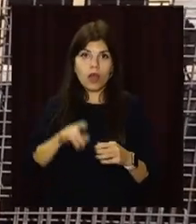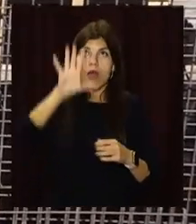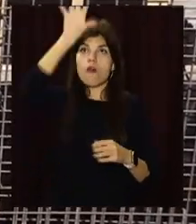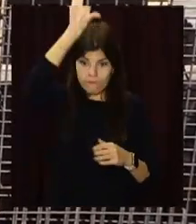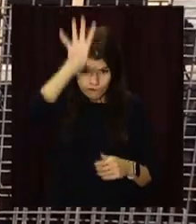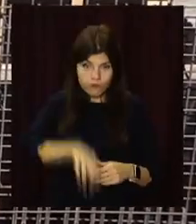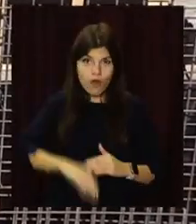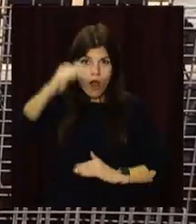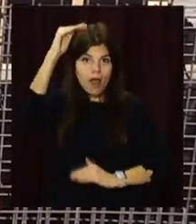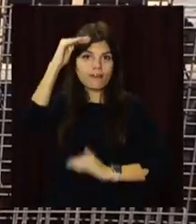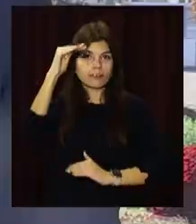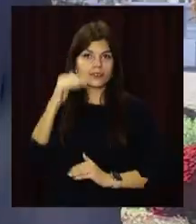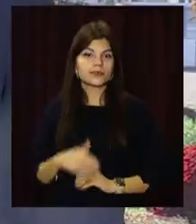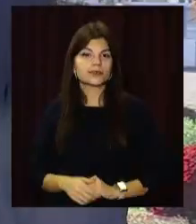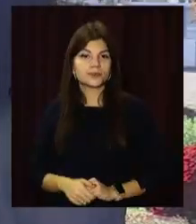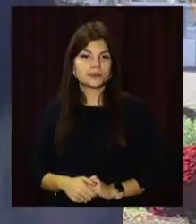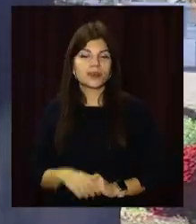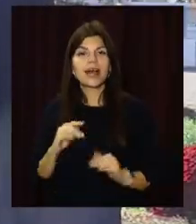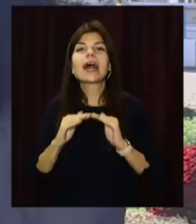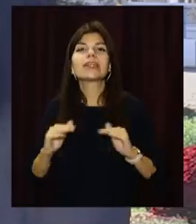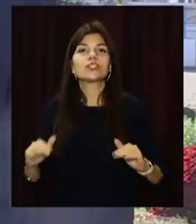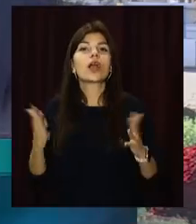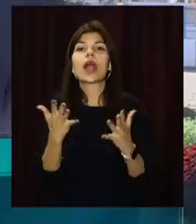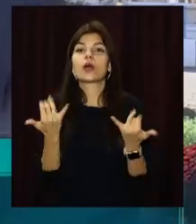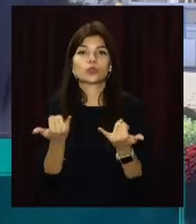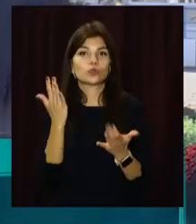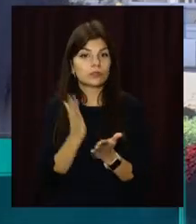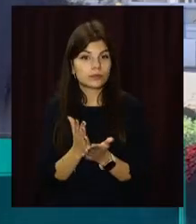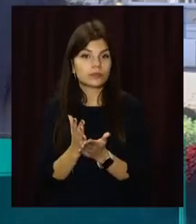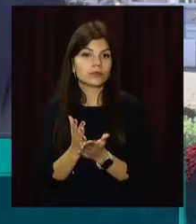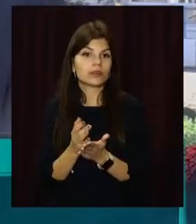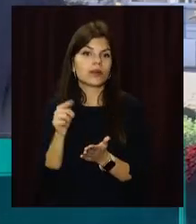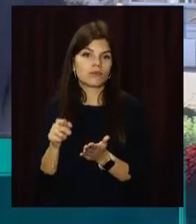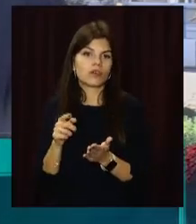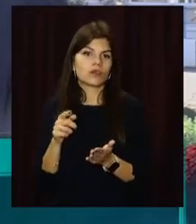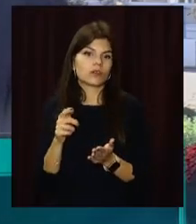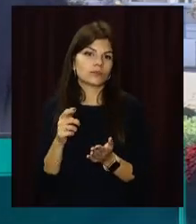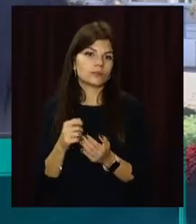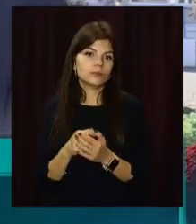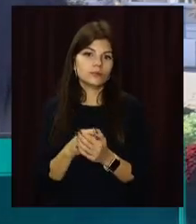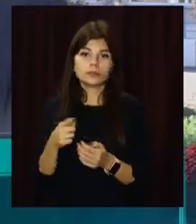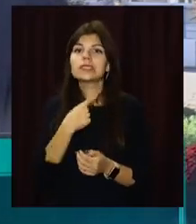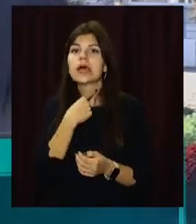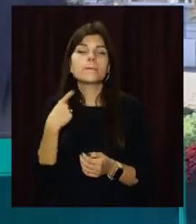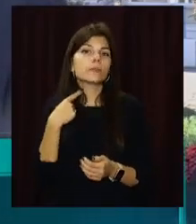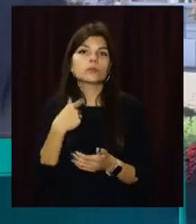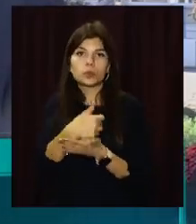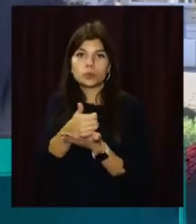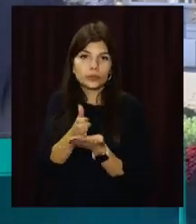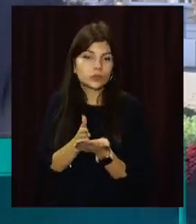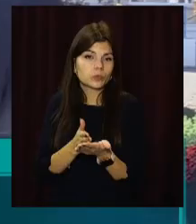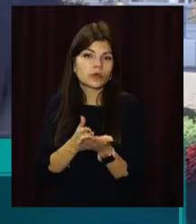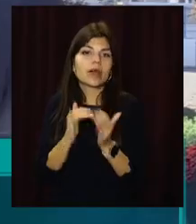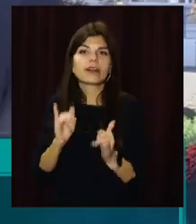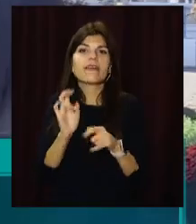стелі. Той дитячий садок, який є на сьогоднішній день, він всього-навсього забезпечує